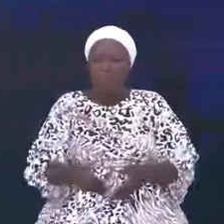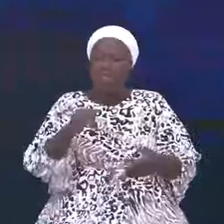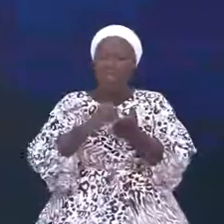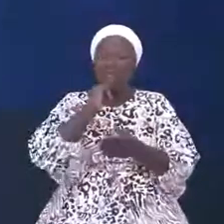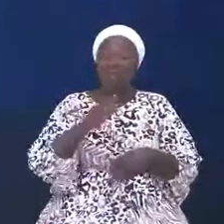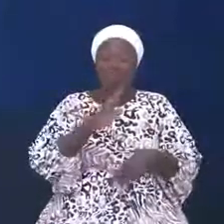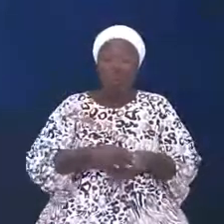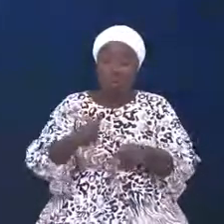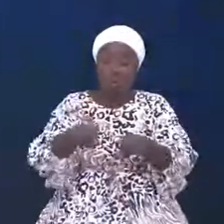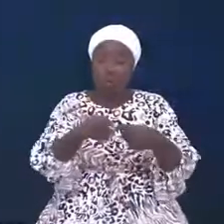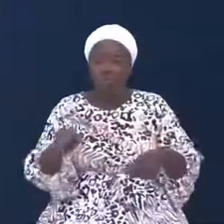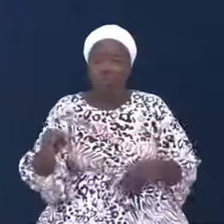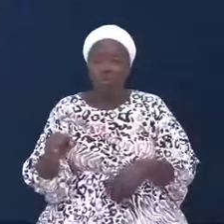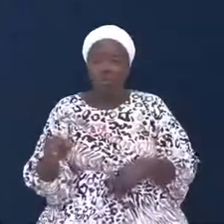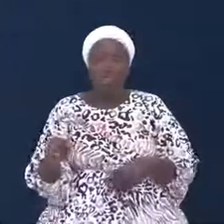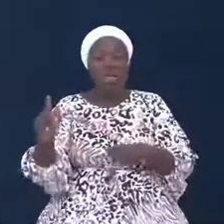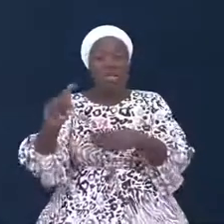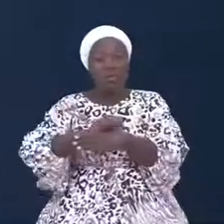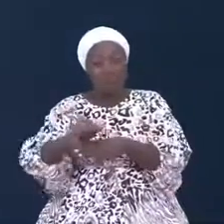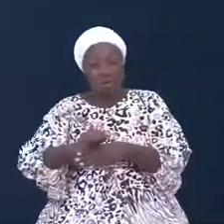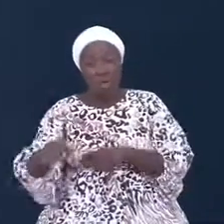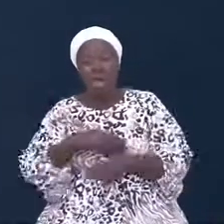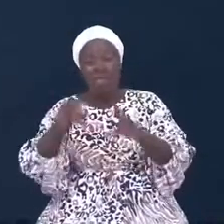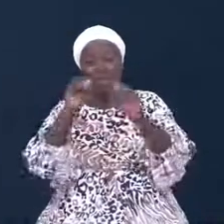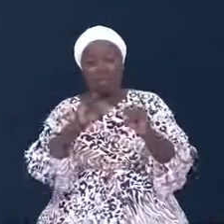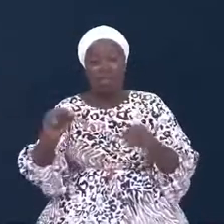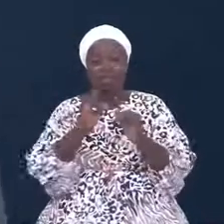du monde dans lequel il est né? C'est